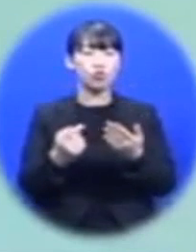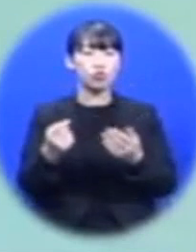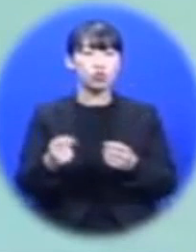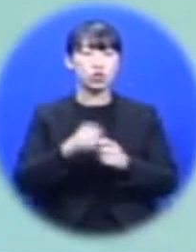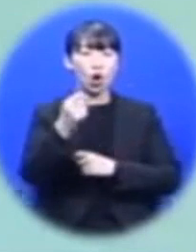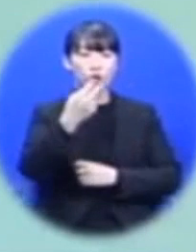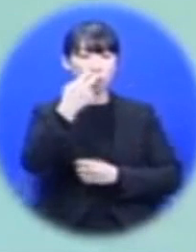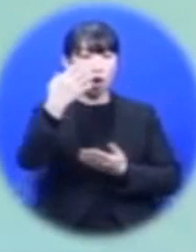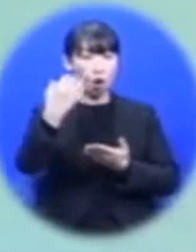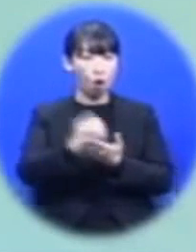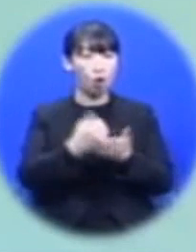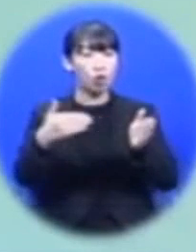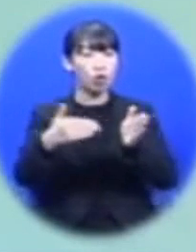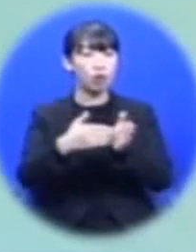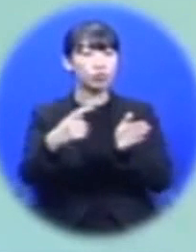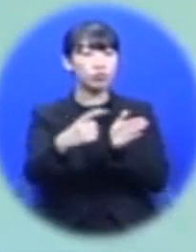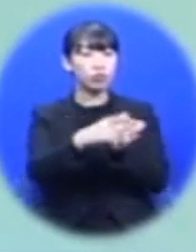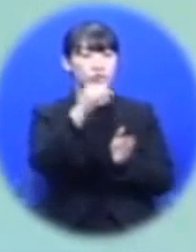했잖아